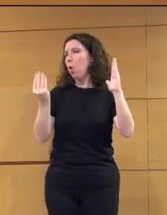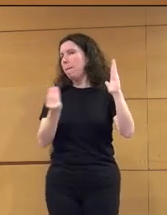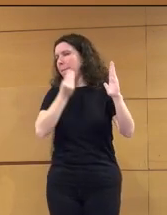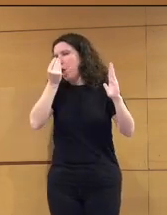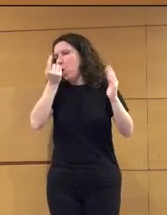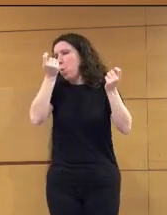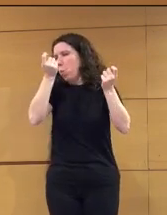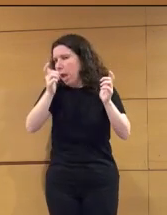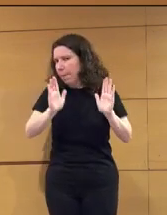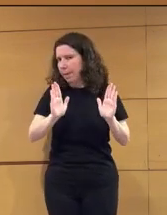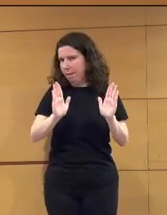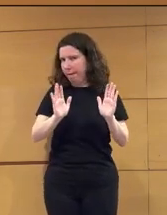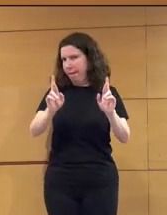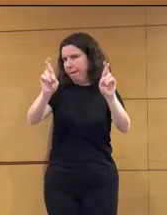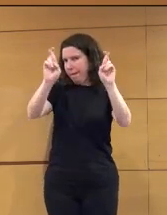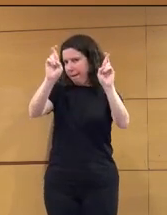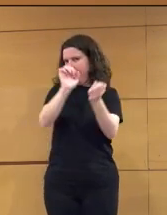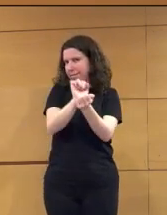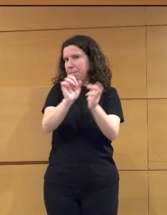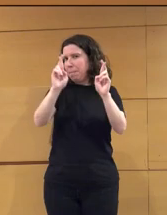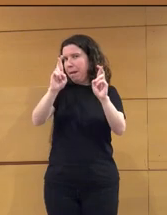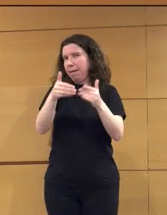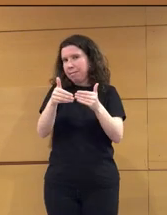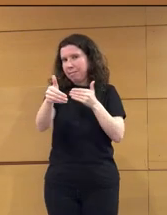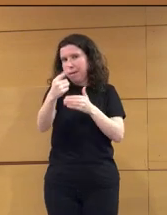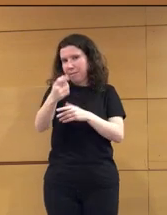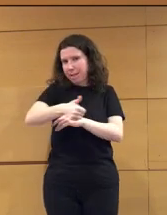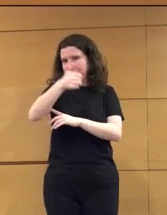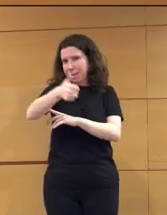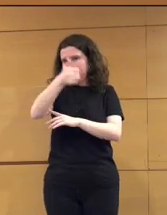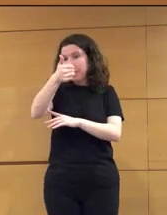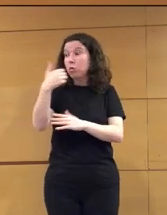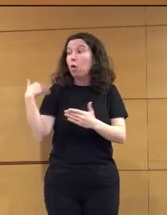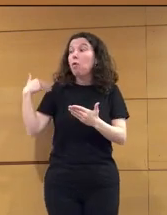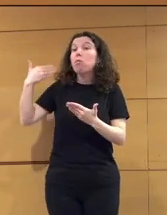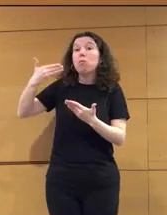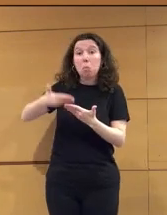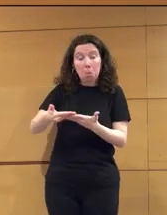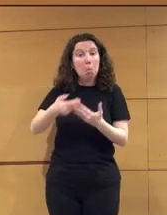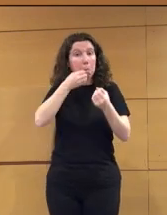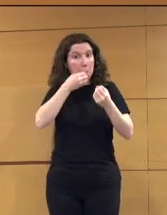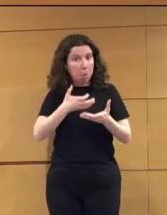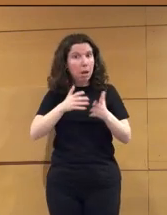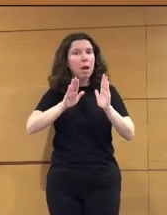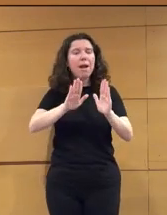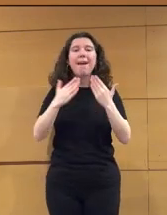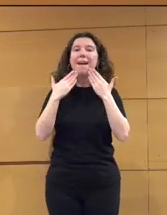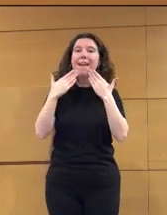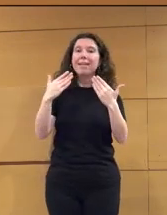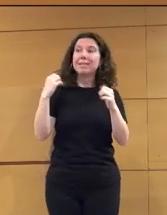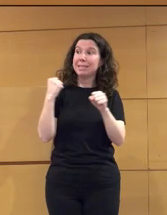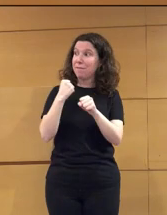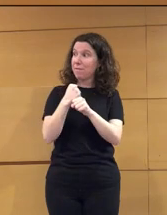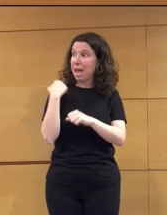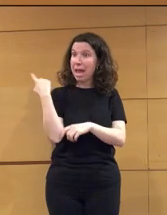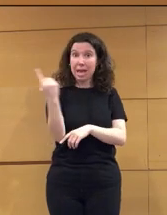Una mica, però una mica d'esperança la necessitem, o sigui que s'han fet coses i gràcies a la feina que poseu tots